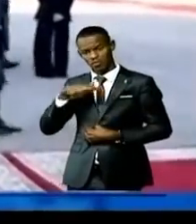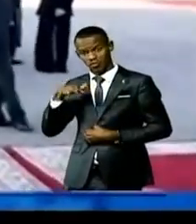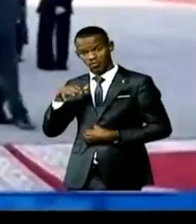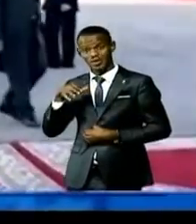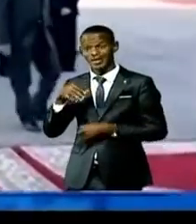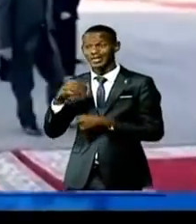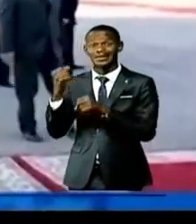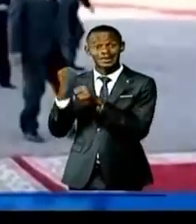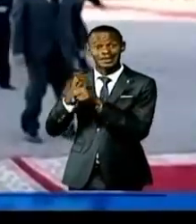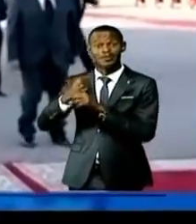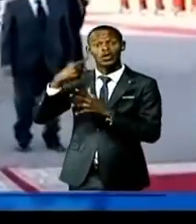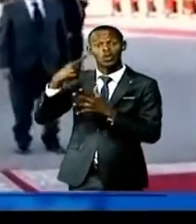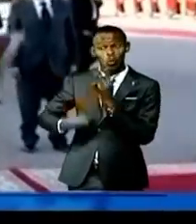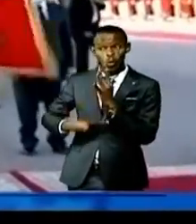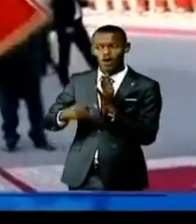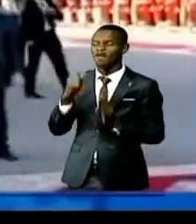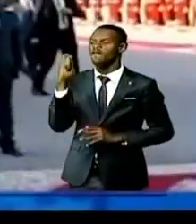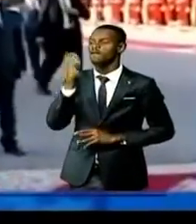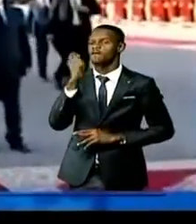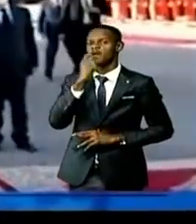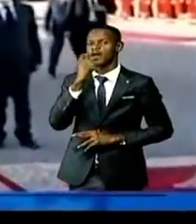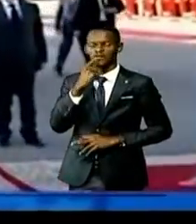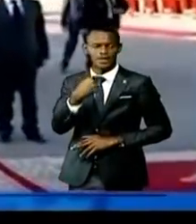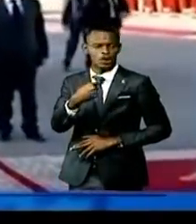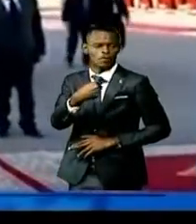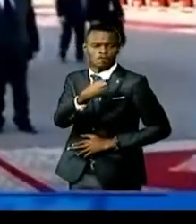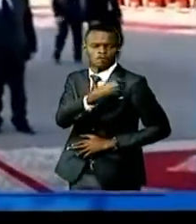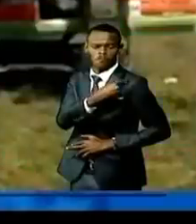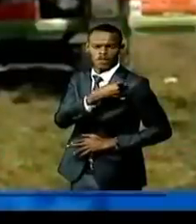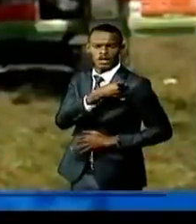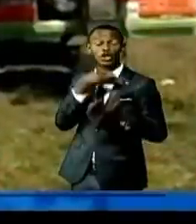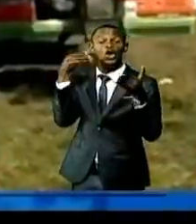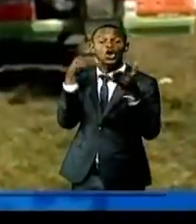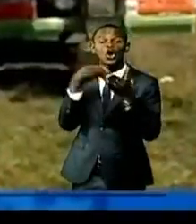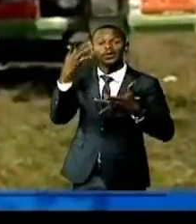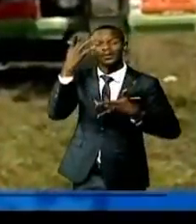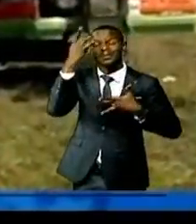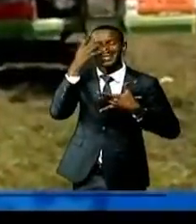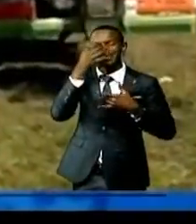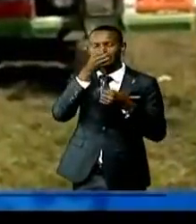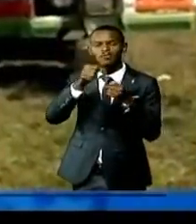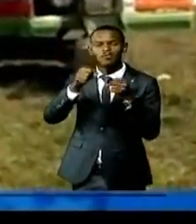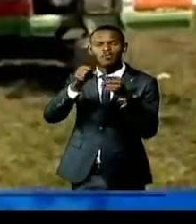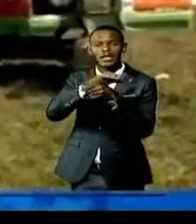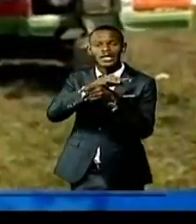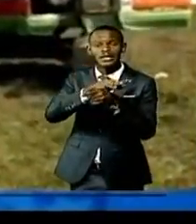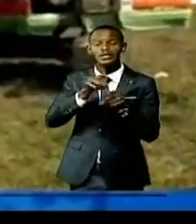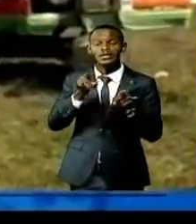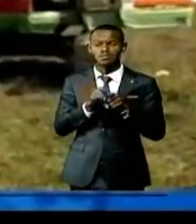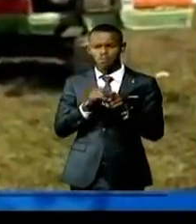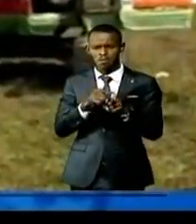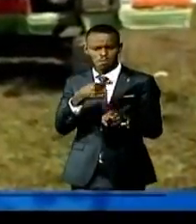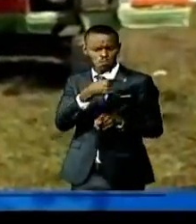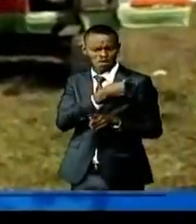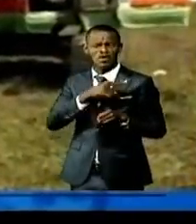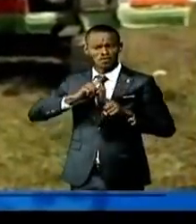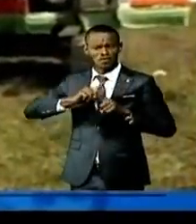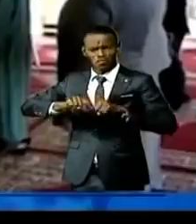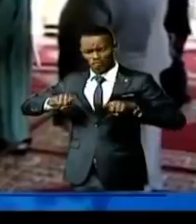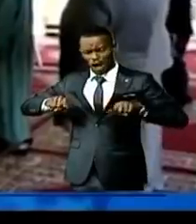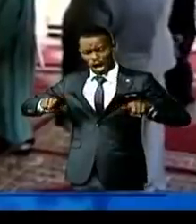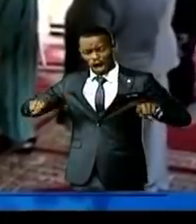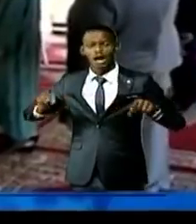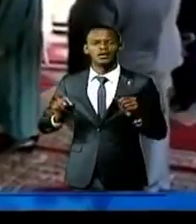anti-Covid et autres vaccins. Aussi a-t-il ajouté que le Maroc sera aussi en mesure de couvrir les